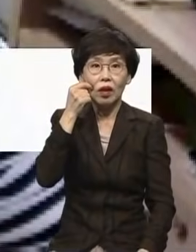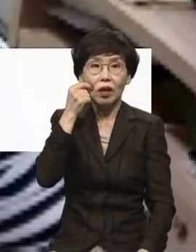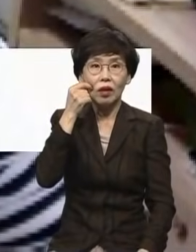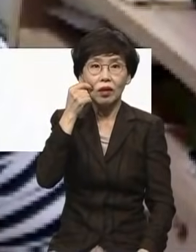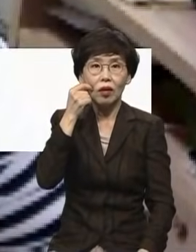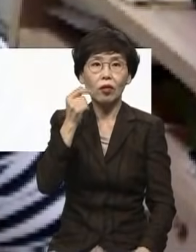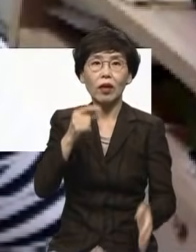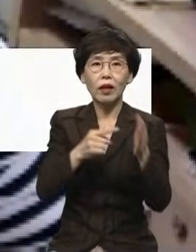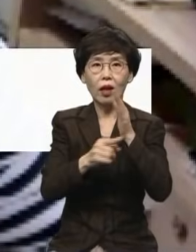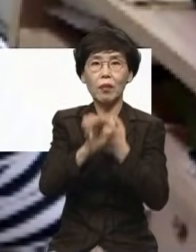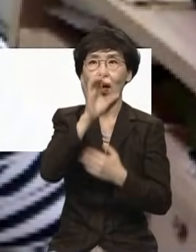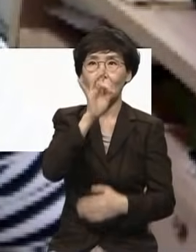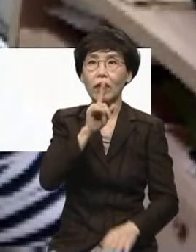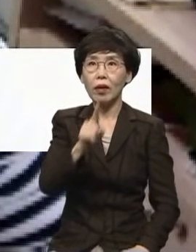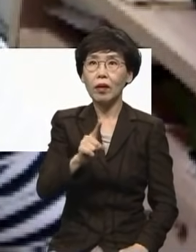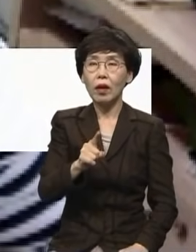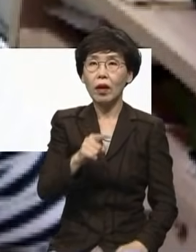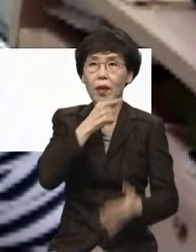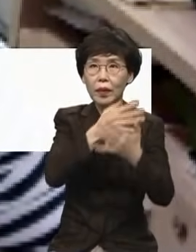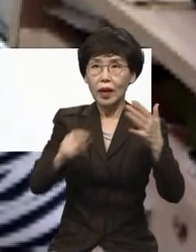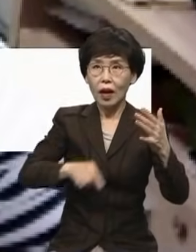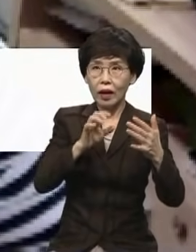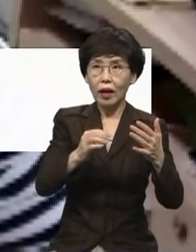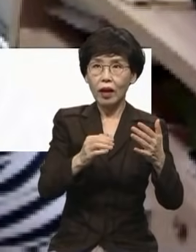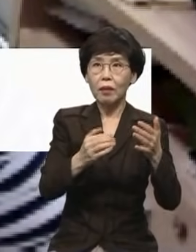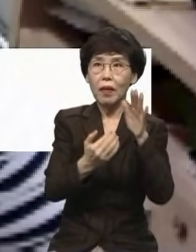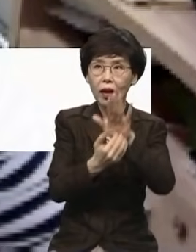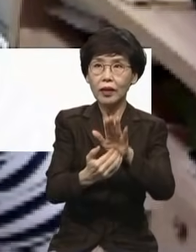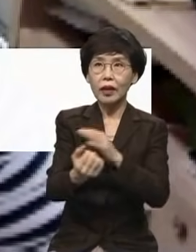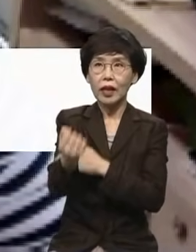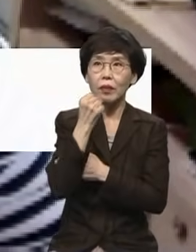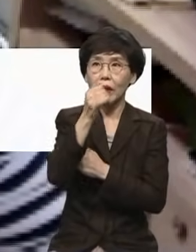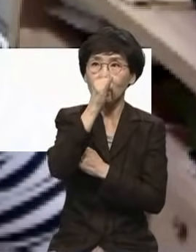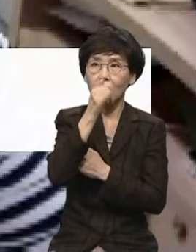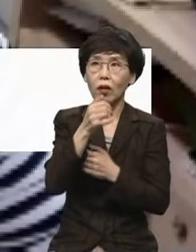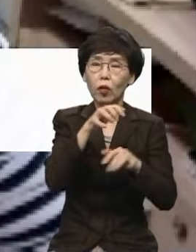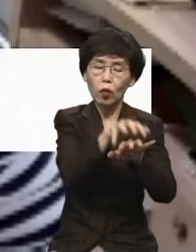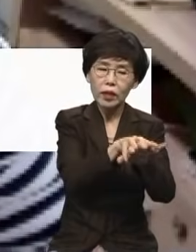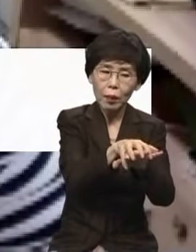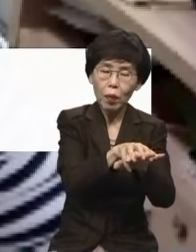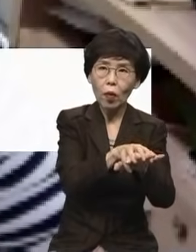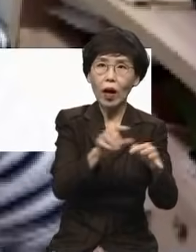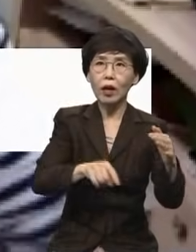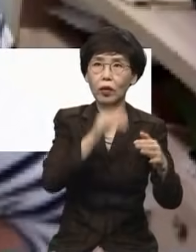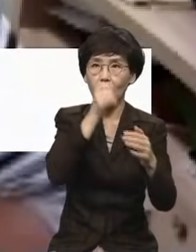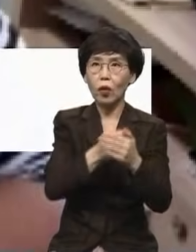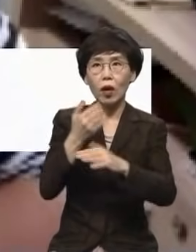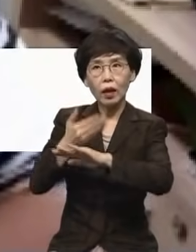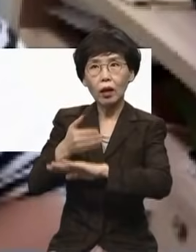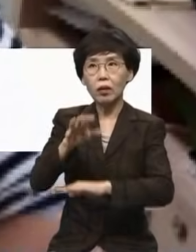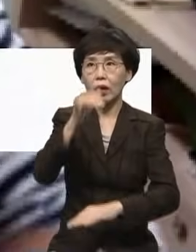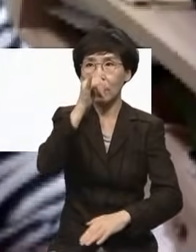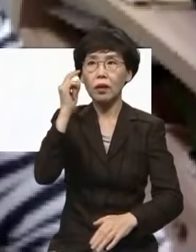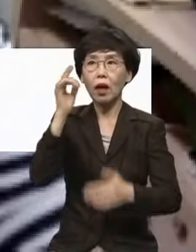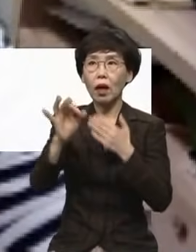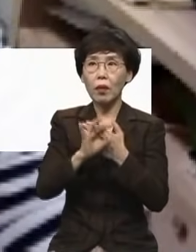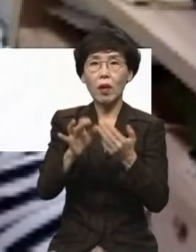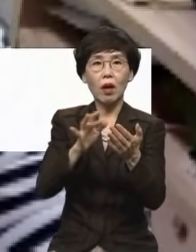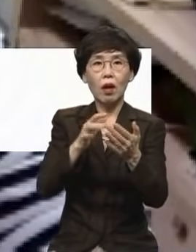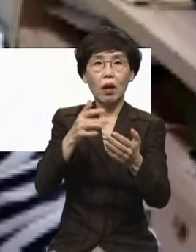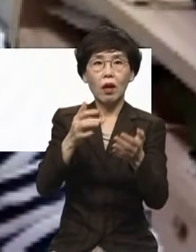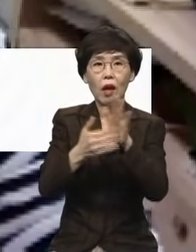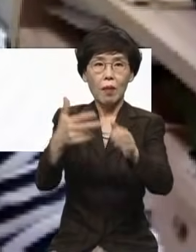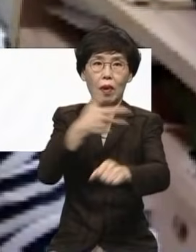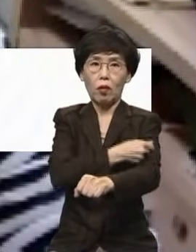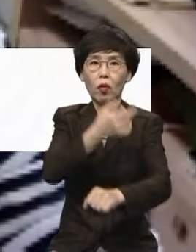나빠 노 다이너 치카노 않았어요 왜 사이 보시니 꼭 감고 백과 저흰 호흡기 항마 일부